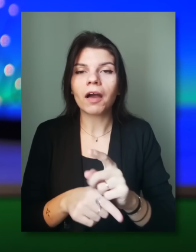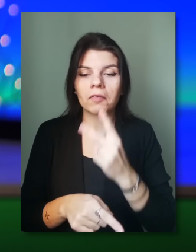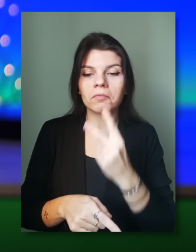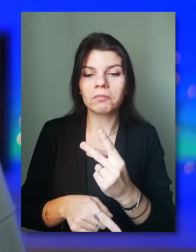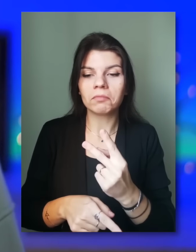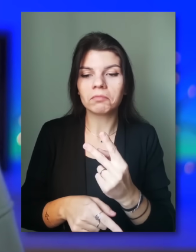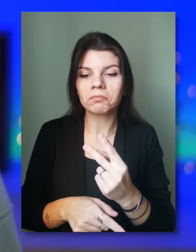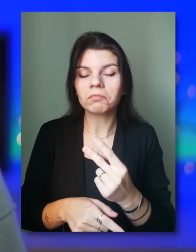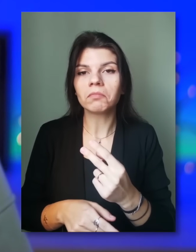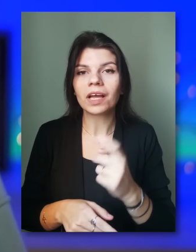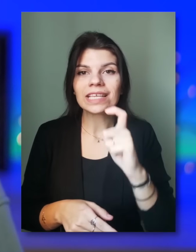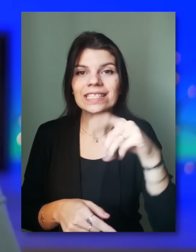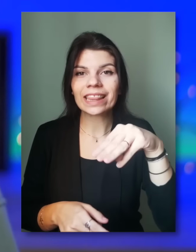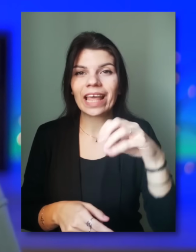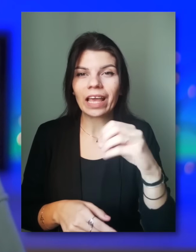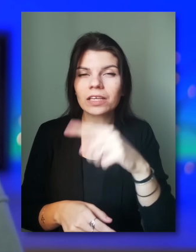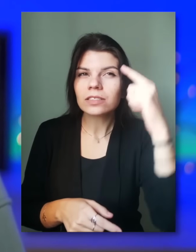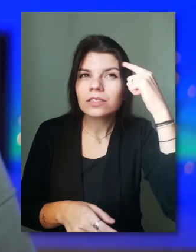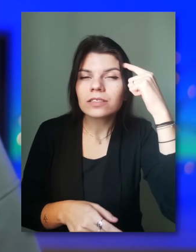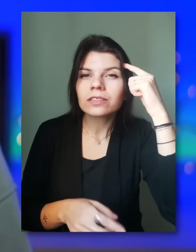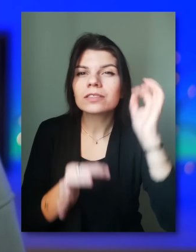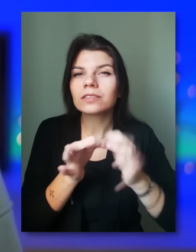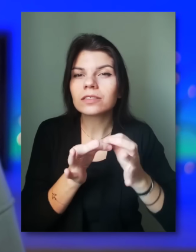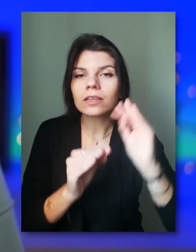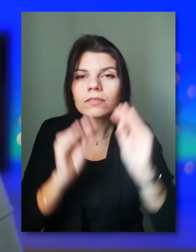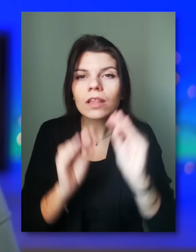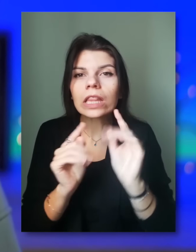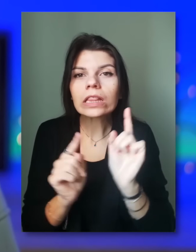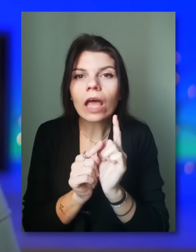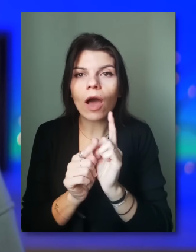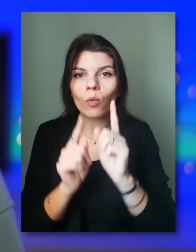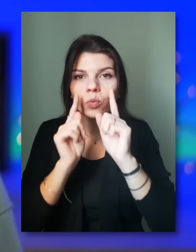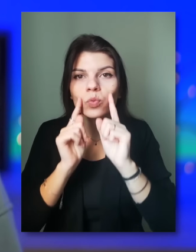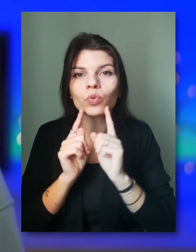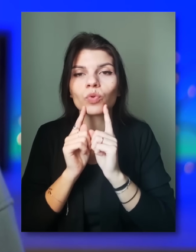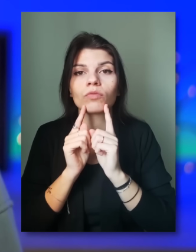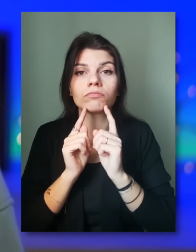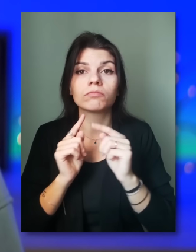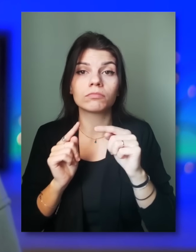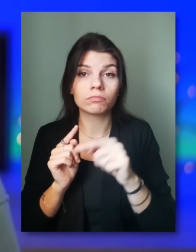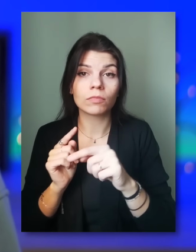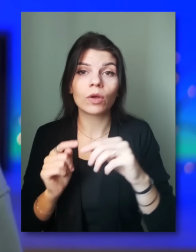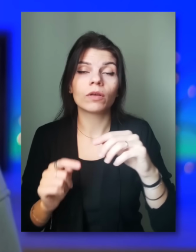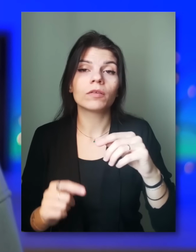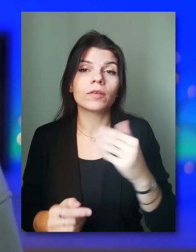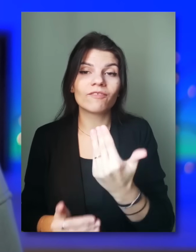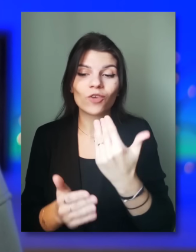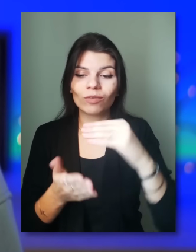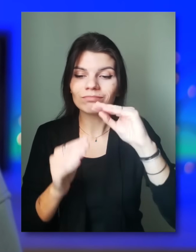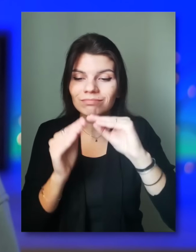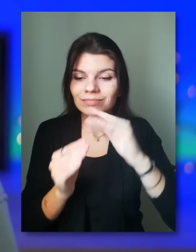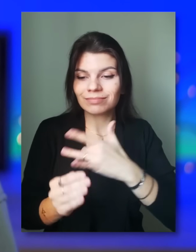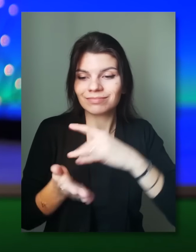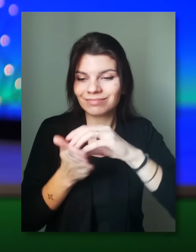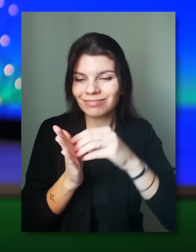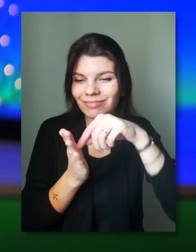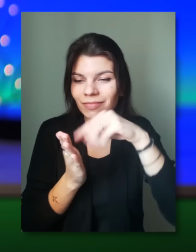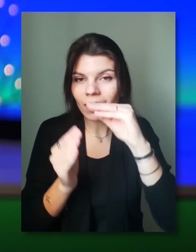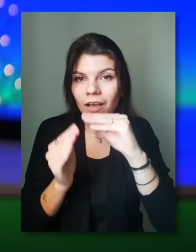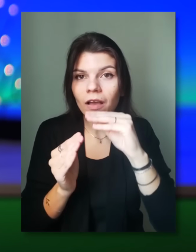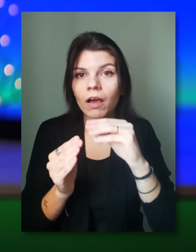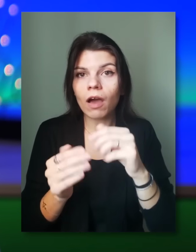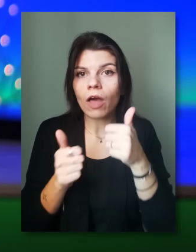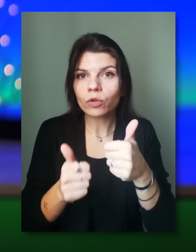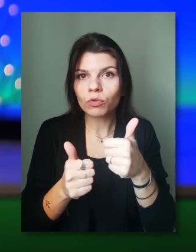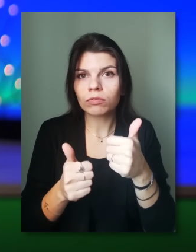йнерозчаровує. Зрештою,ZTEвдалося доситьдобреоптимізуватисистему,іразоміз 6-нмUnisocT820воназабезпечує